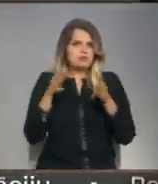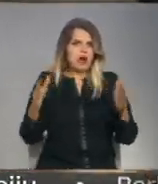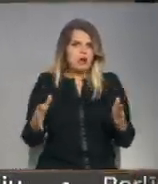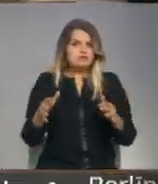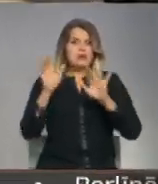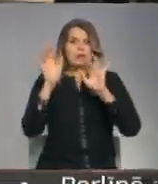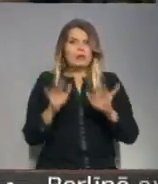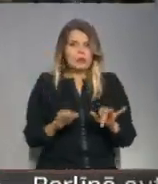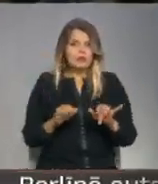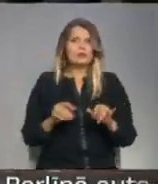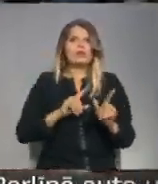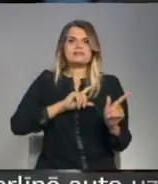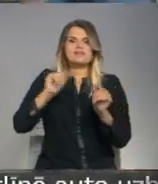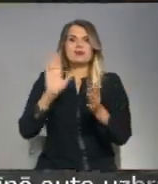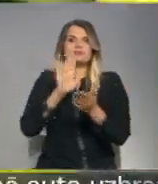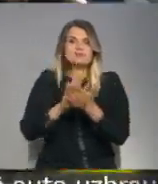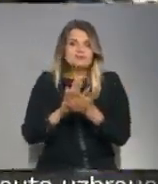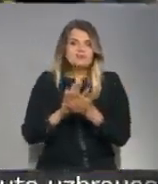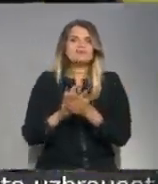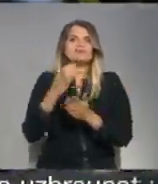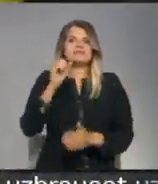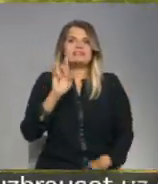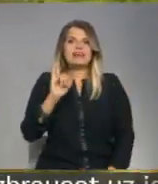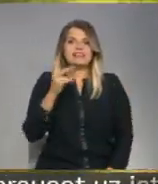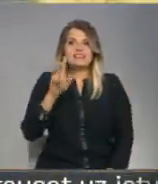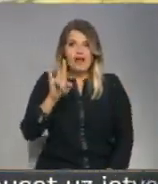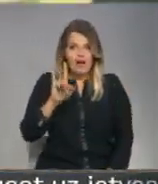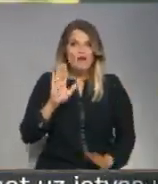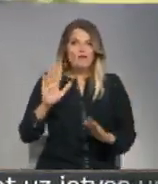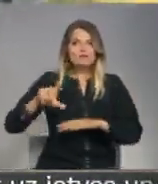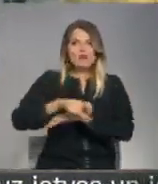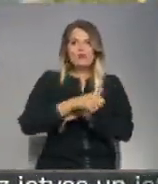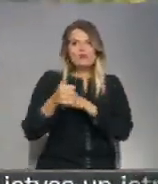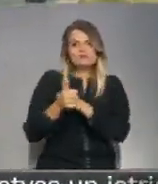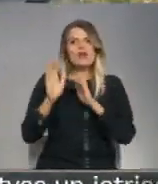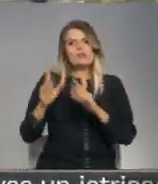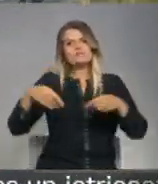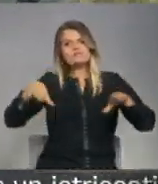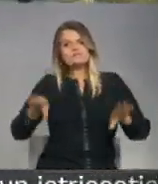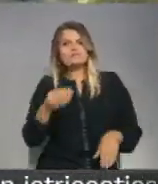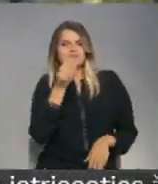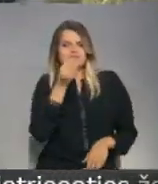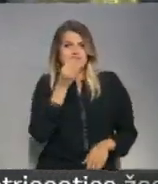pretī rudenim traucas uz Carnikavu, kuru Gaujas malā plānots arī pikniks un sadziedāšanās. Ja visiem